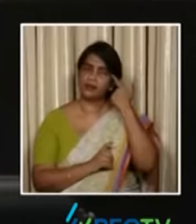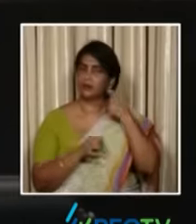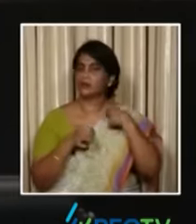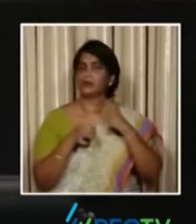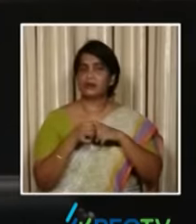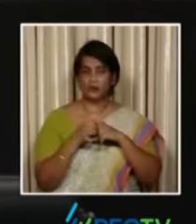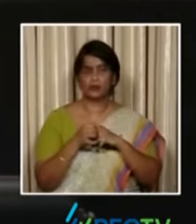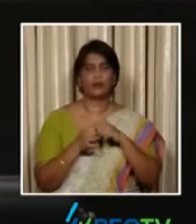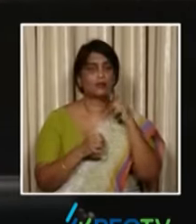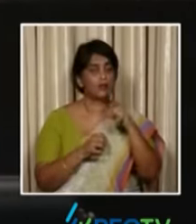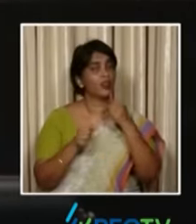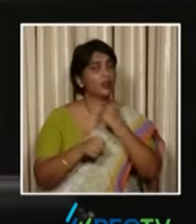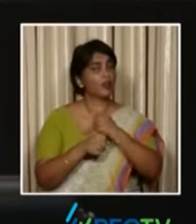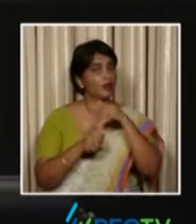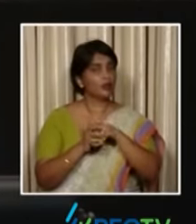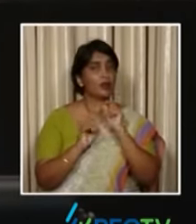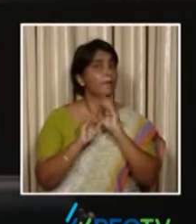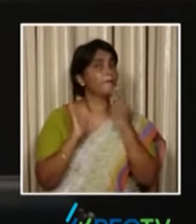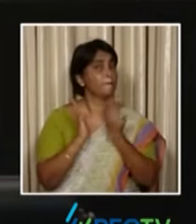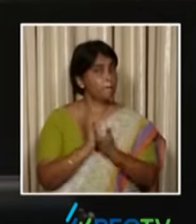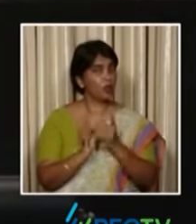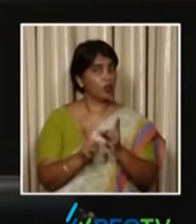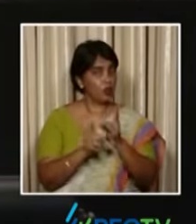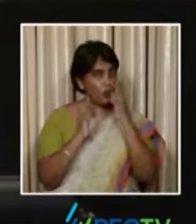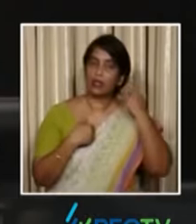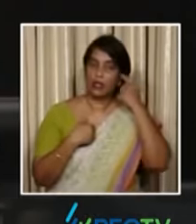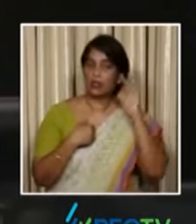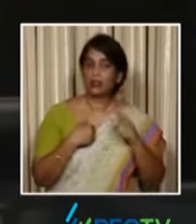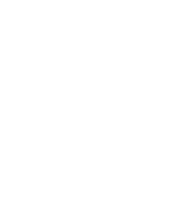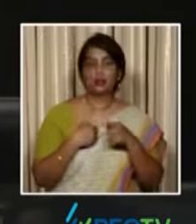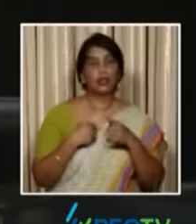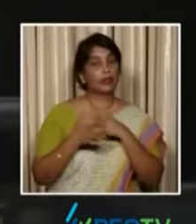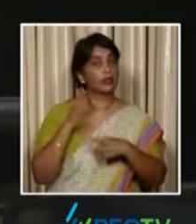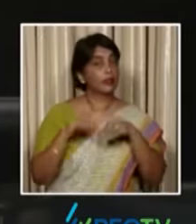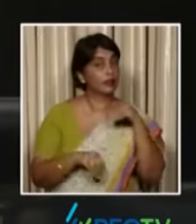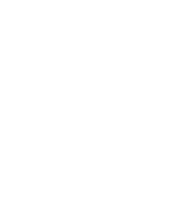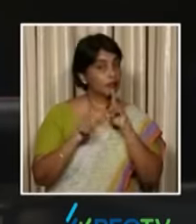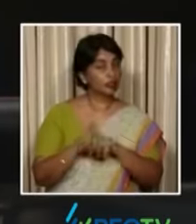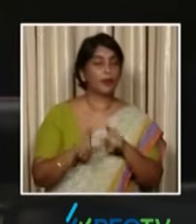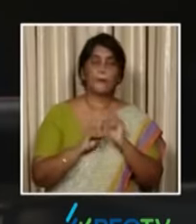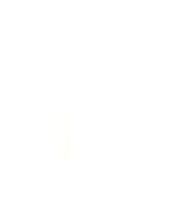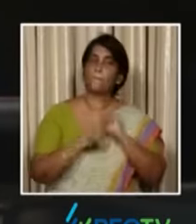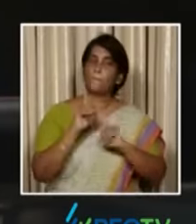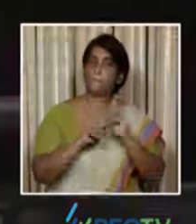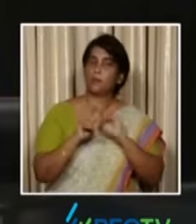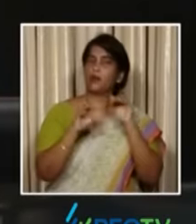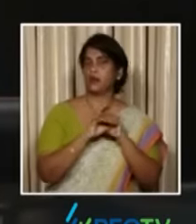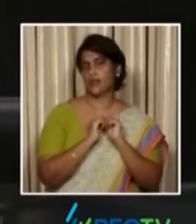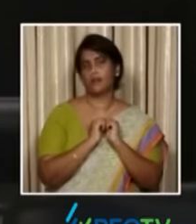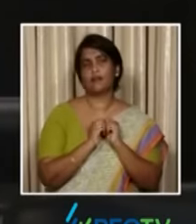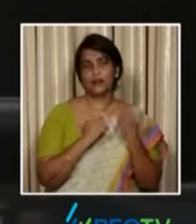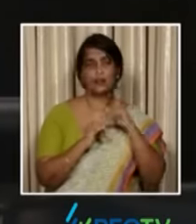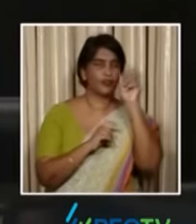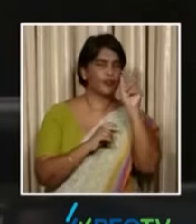ප්‍රශ්නය ඔබේ ආණ්ඩුවේ ප්‍රතිපත්තියද ඔබ නියෝජනය කරන්නේ කියලා. දේශපාලඥයන් හැටියට පාර්ලිමේන්තුවට වැඩක් නැහැ,